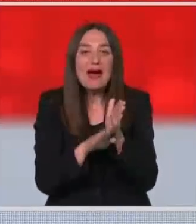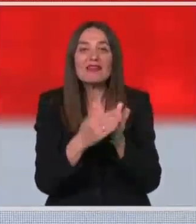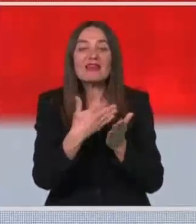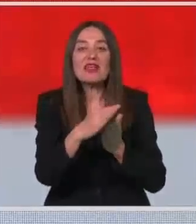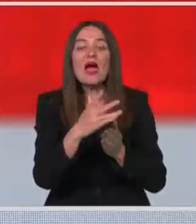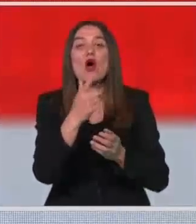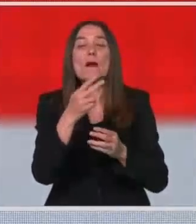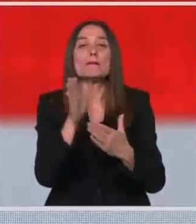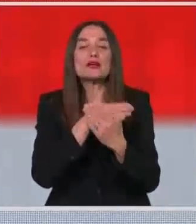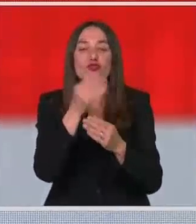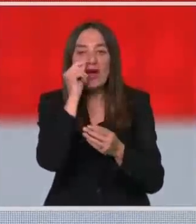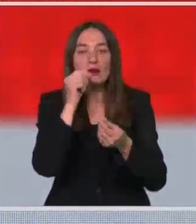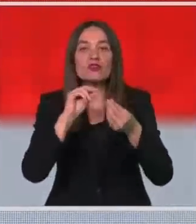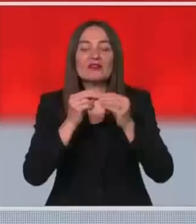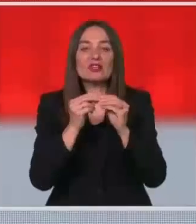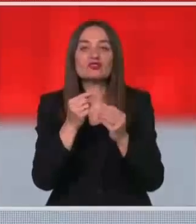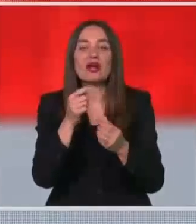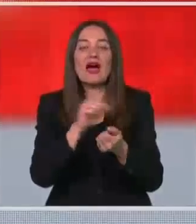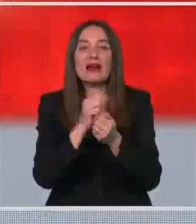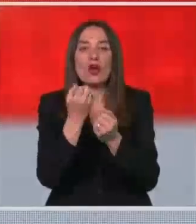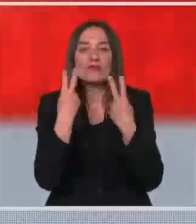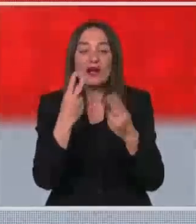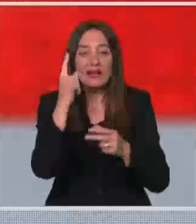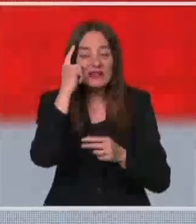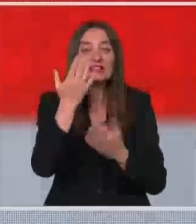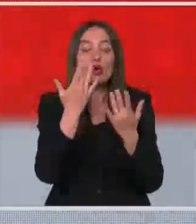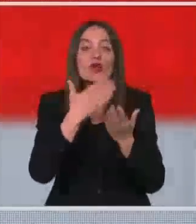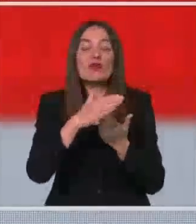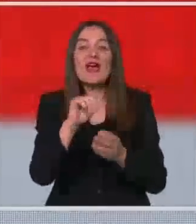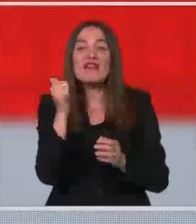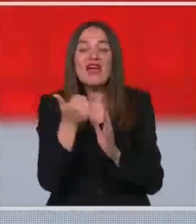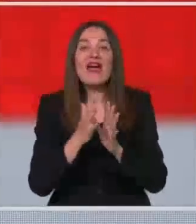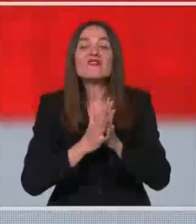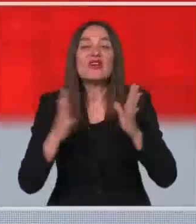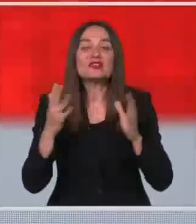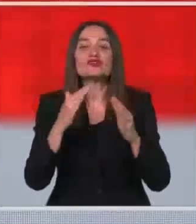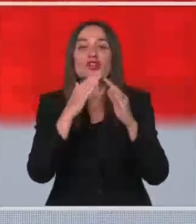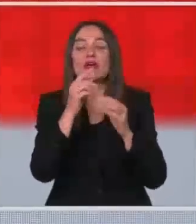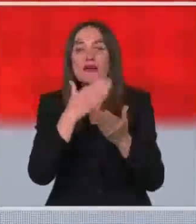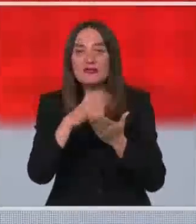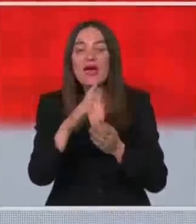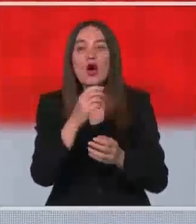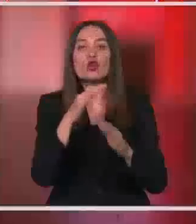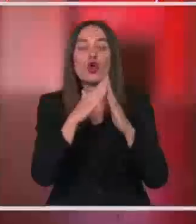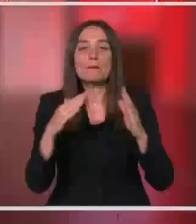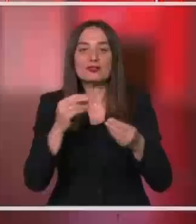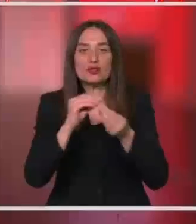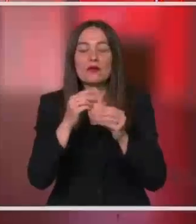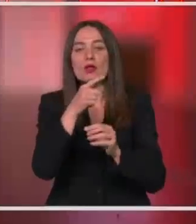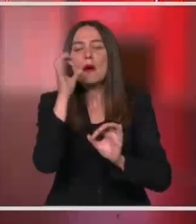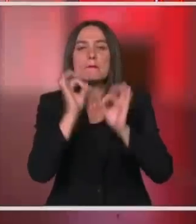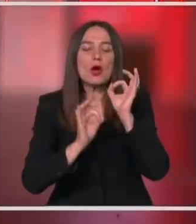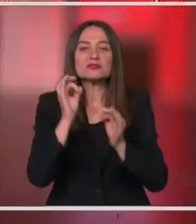međunarodnog tržišta hartije od vrednosti. Se zna koliki deo? Zna se, najveći deo je domaće tržište. Koliko je to u procentima? Pa to mi je u